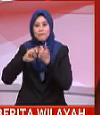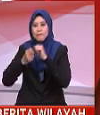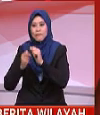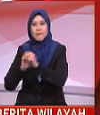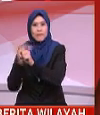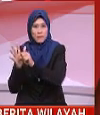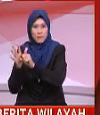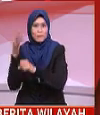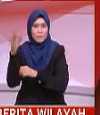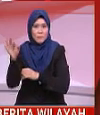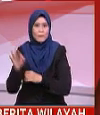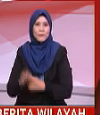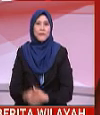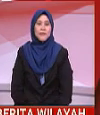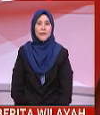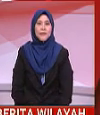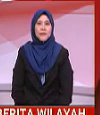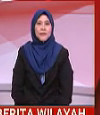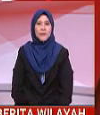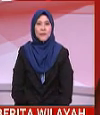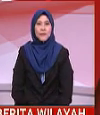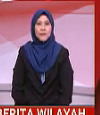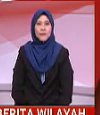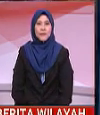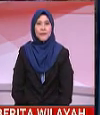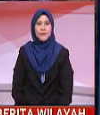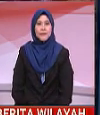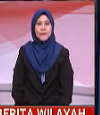pandemik COVID-19.